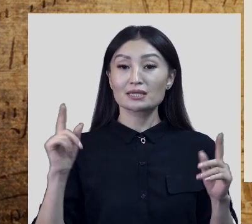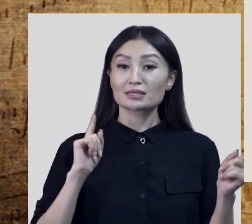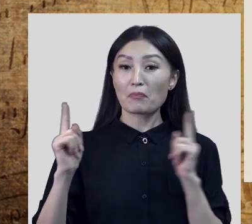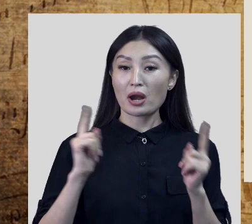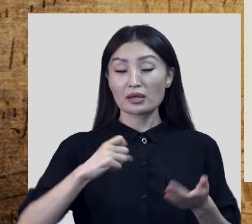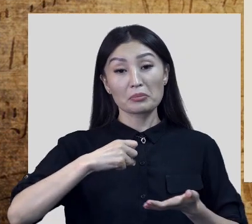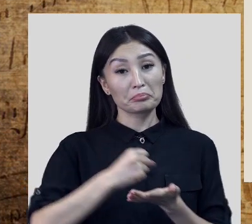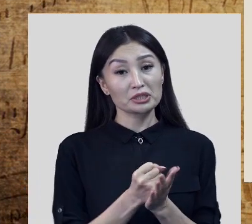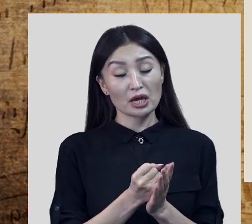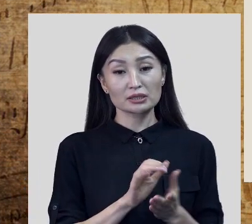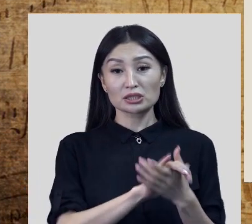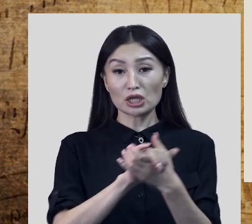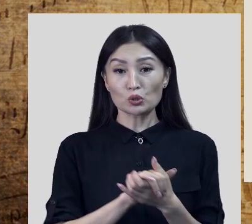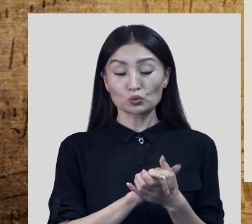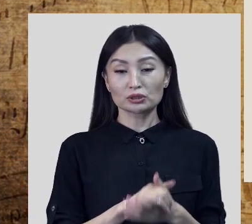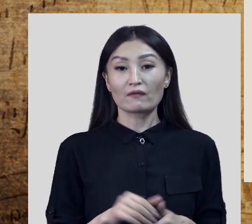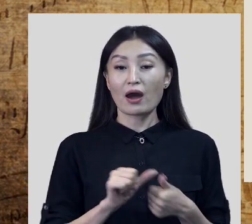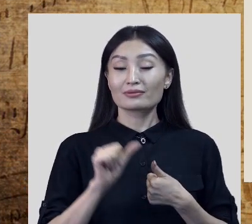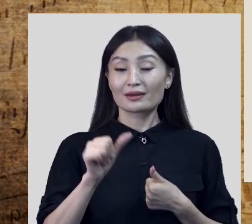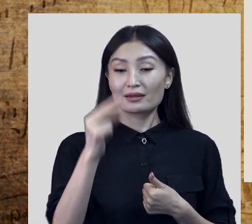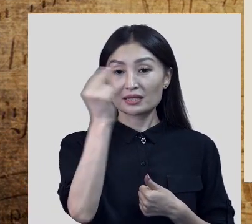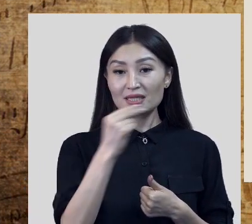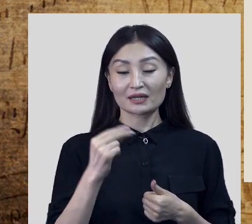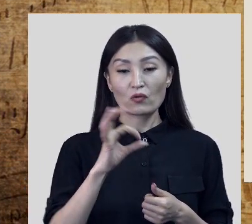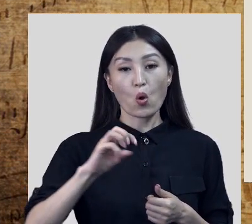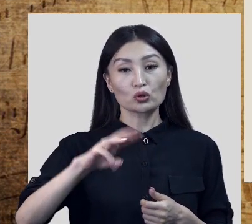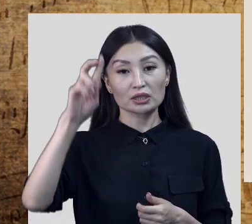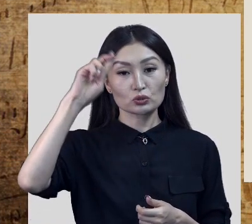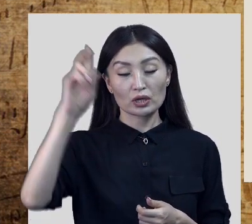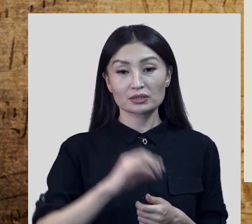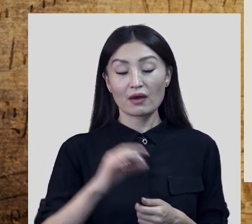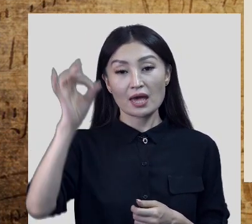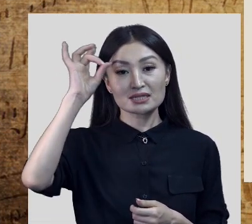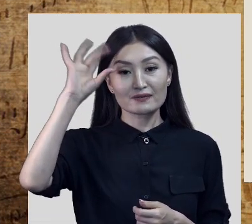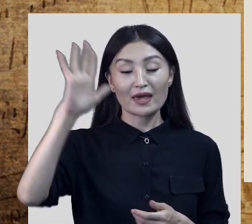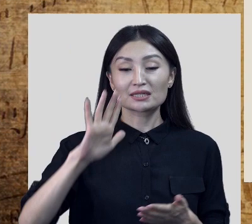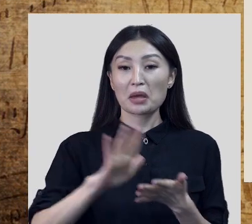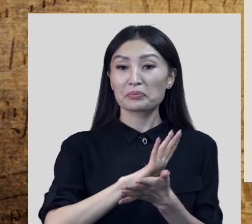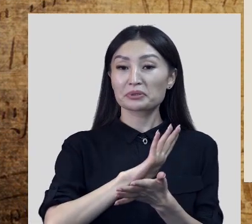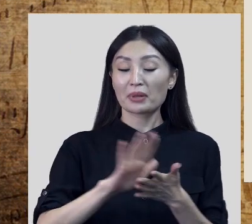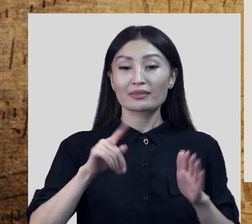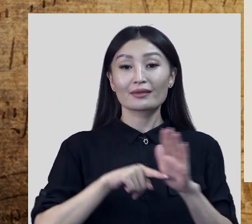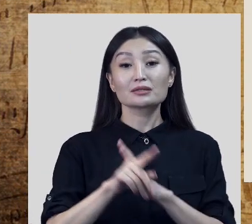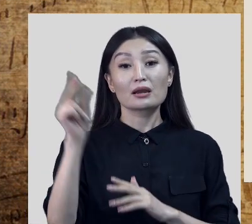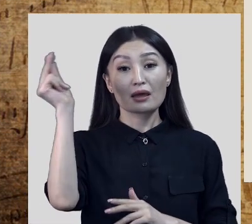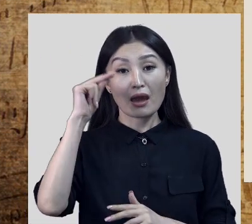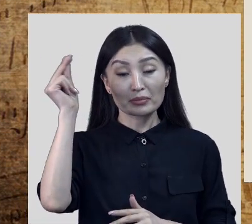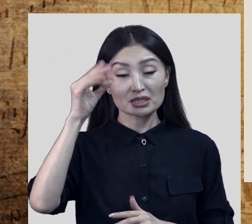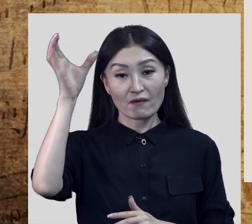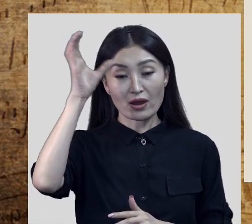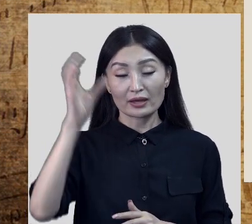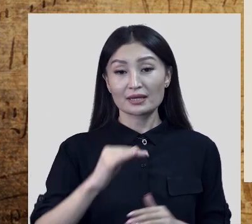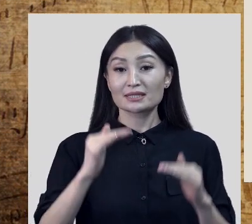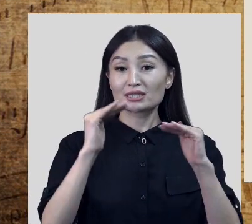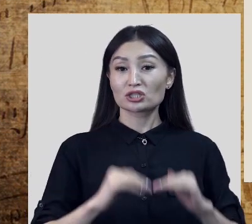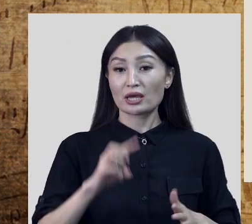печати союзов отделение церкви от государства светское бесплатное начальное образование снижение